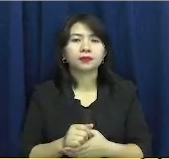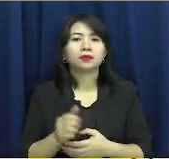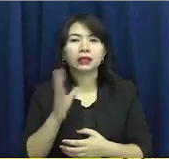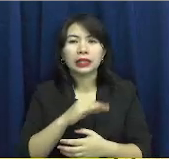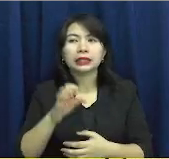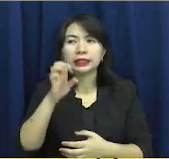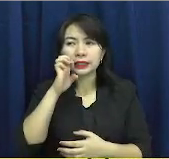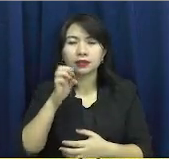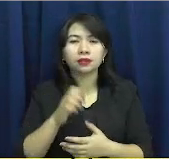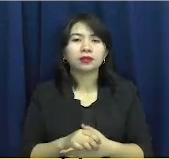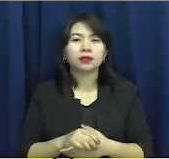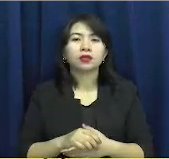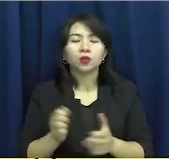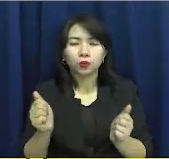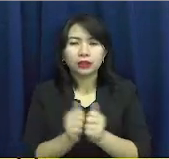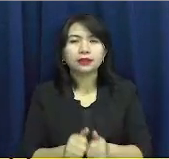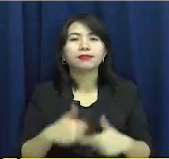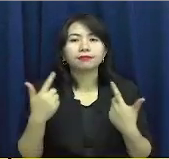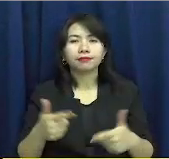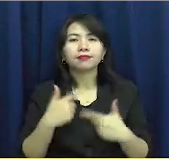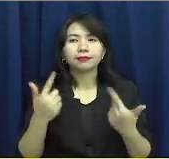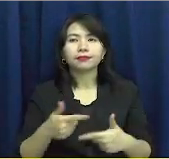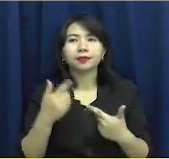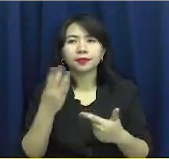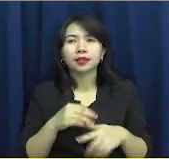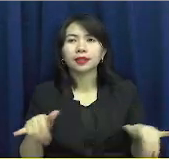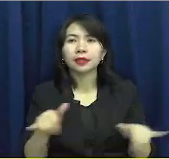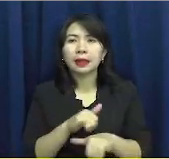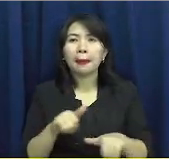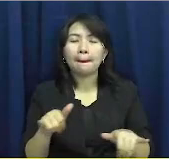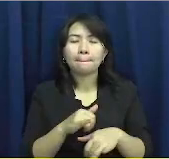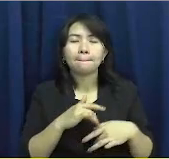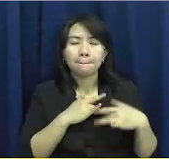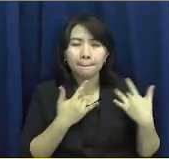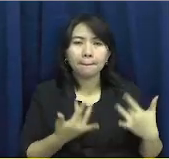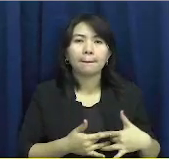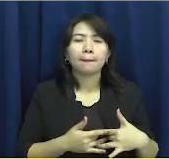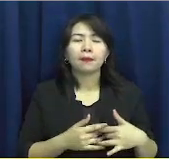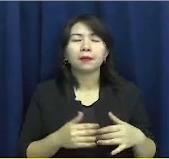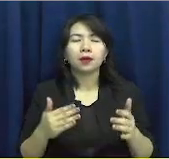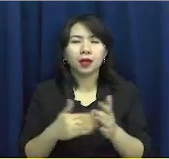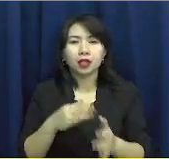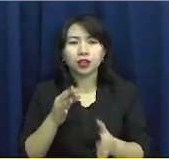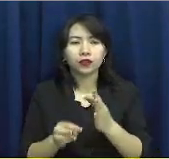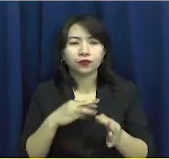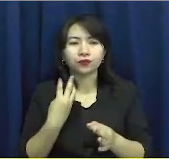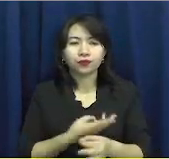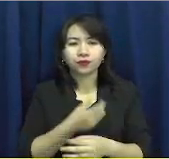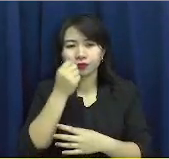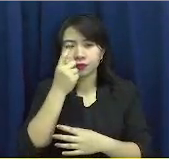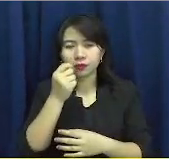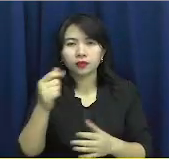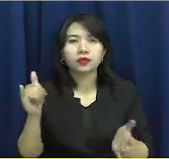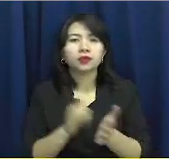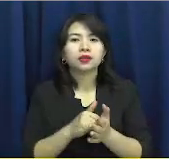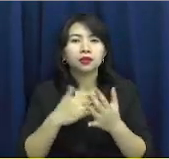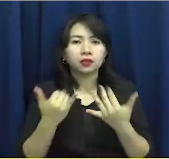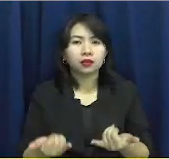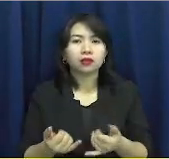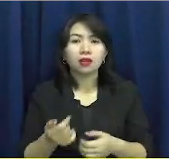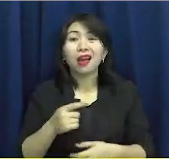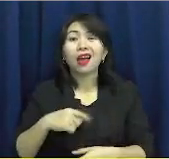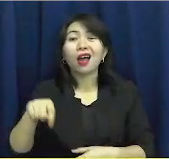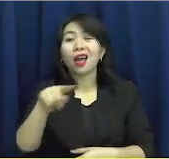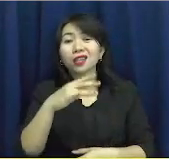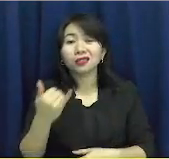their meat with gladness and singleness of heart. Ano pinupunto ko dito? Kung intindihin natin itong Acts chapter 2 na ito, bagsak tayo